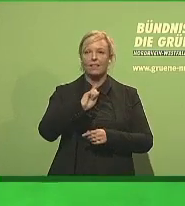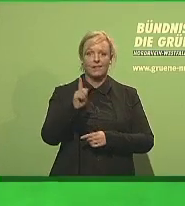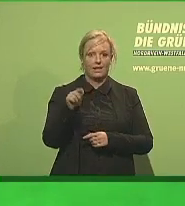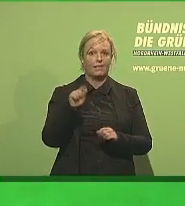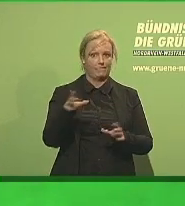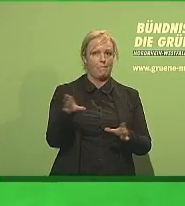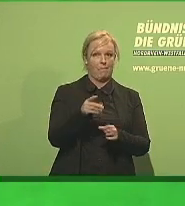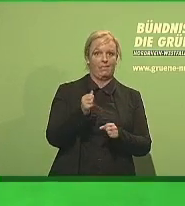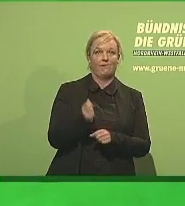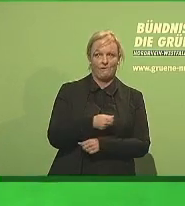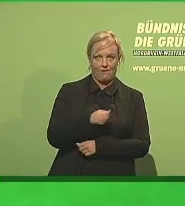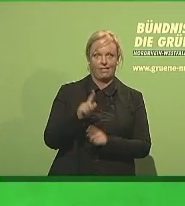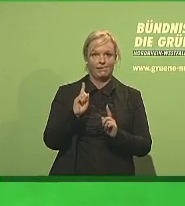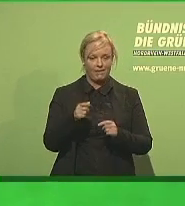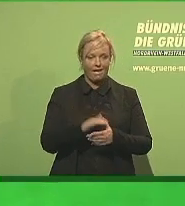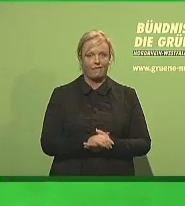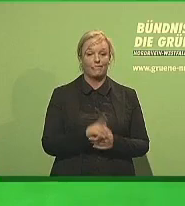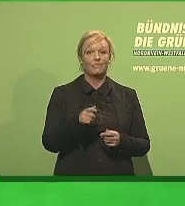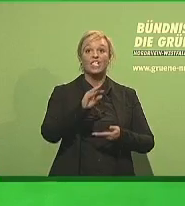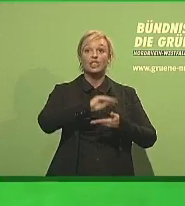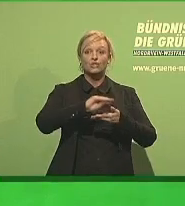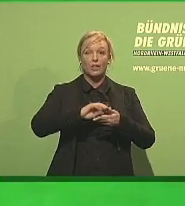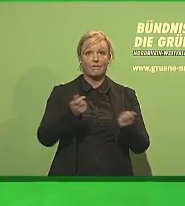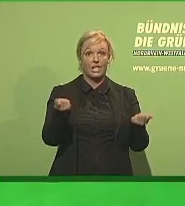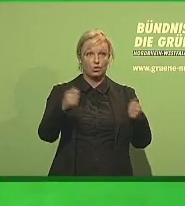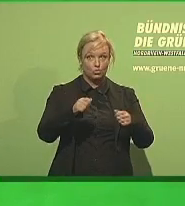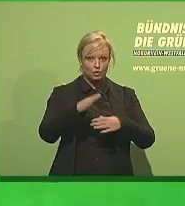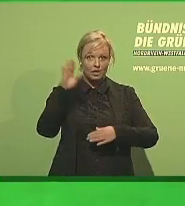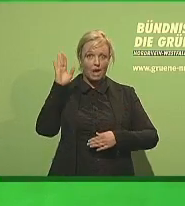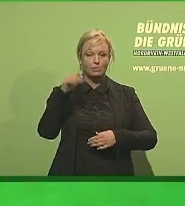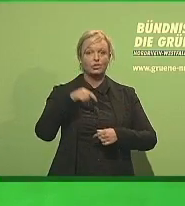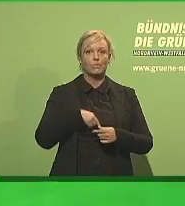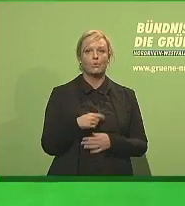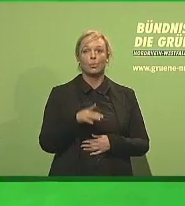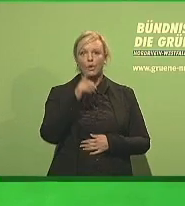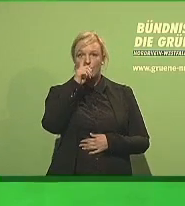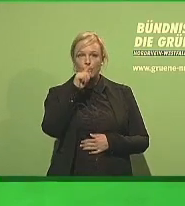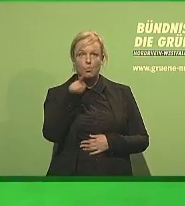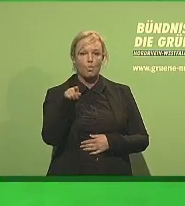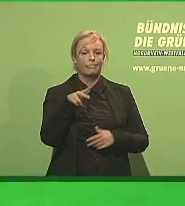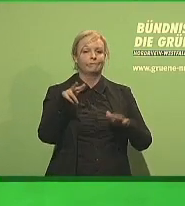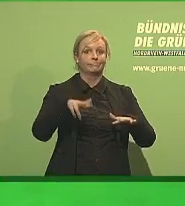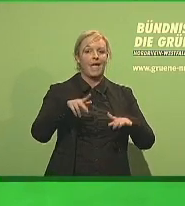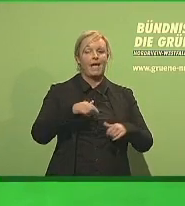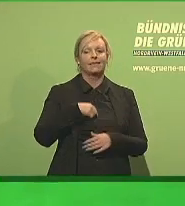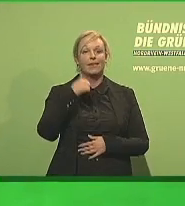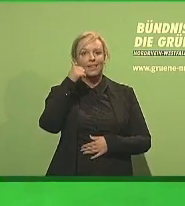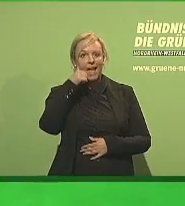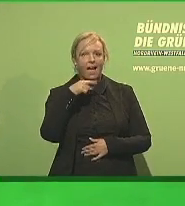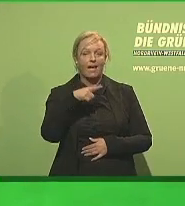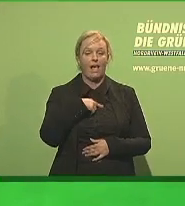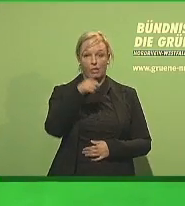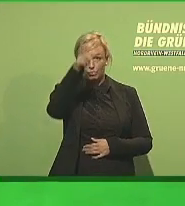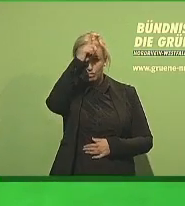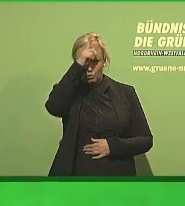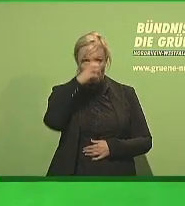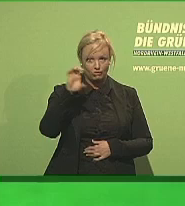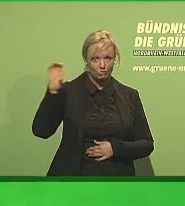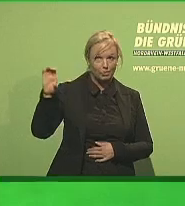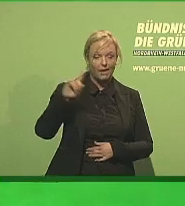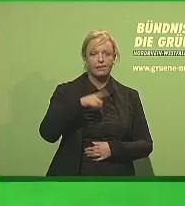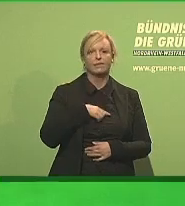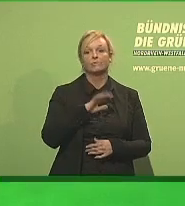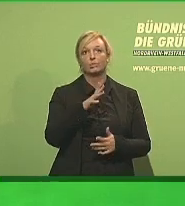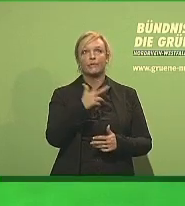der schriftlichen Schlussabstimmung dürfen dann nur noch die mitwählen, die 18 Jahre alt sind, die deutsche Staatsbürgerschaft haben und seit